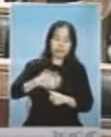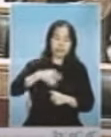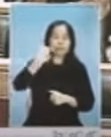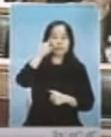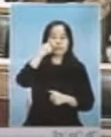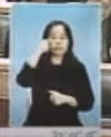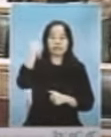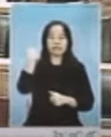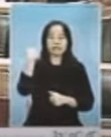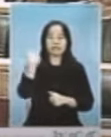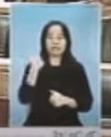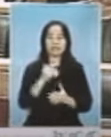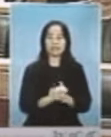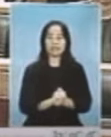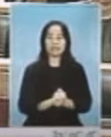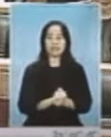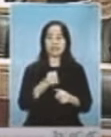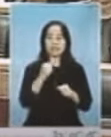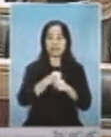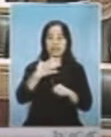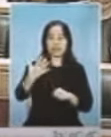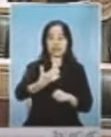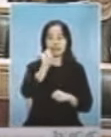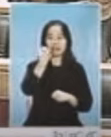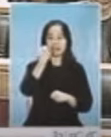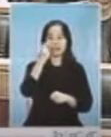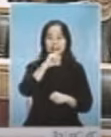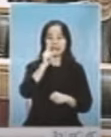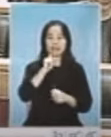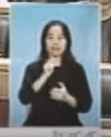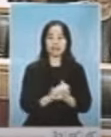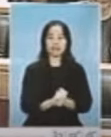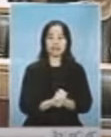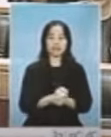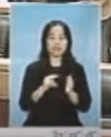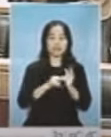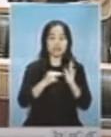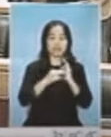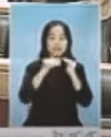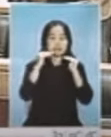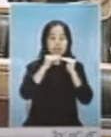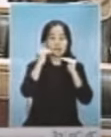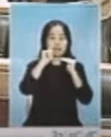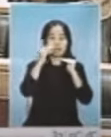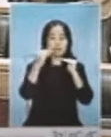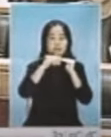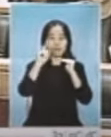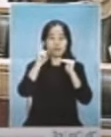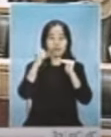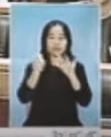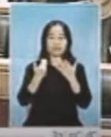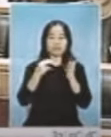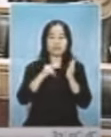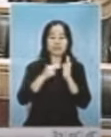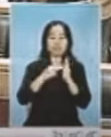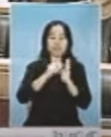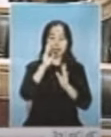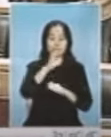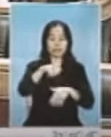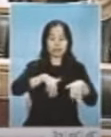ขามายึดอำนาจเขาอย่างนี้มันยุติธรรมตรงไหนเพราะเขามาจากประชาช